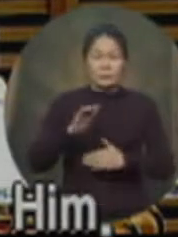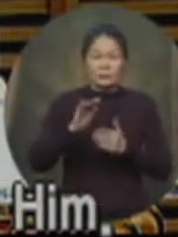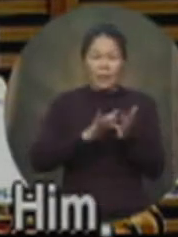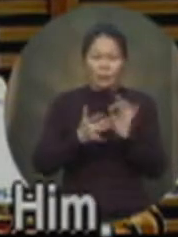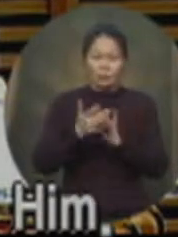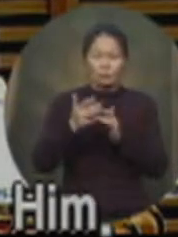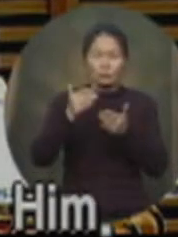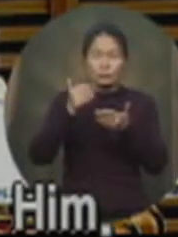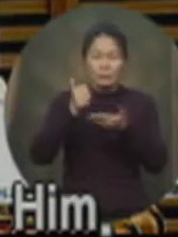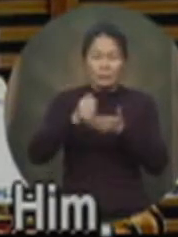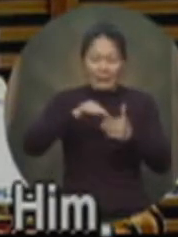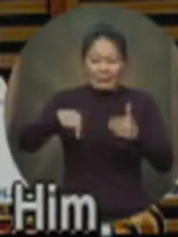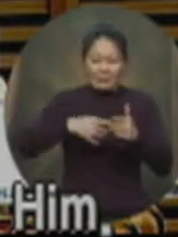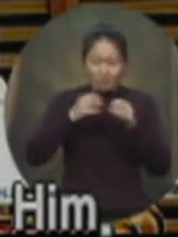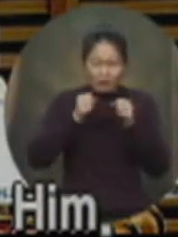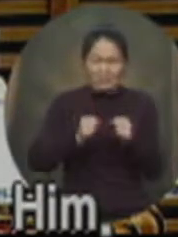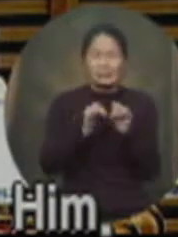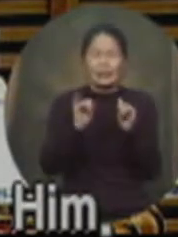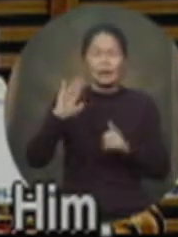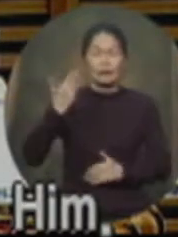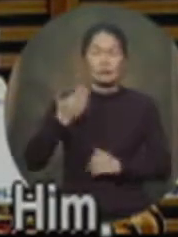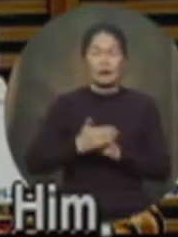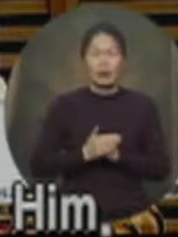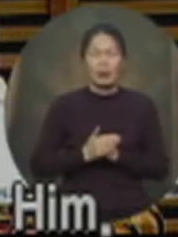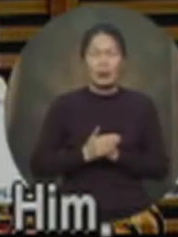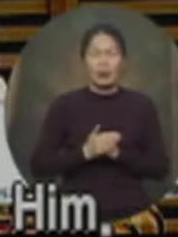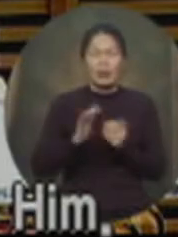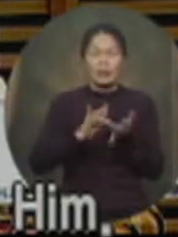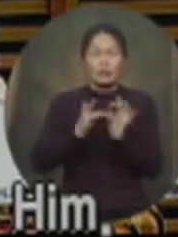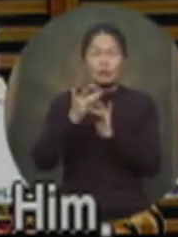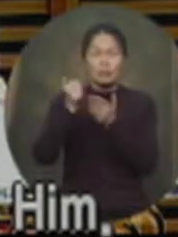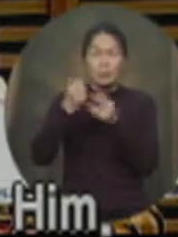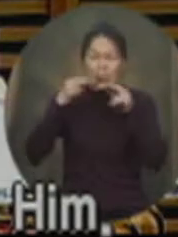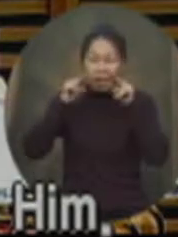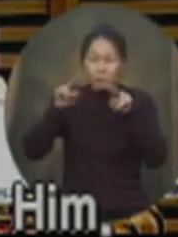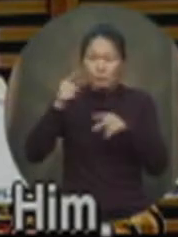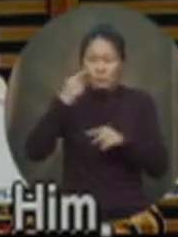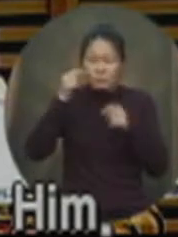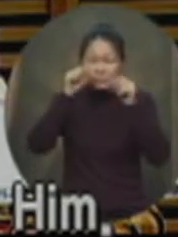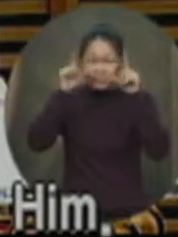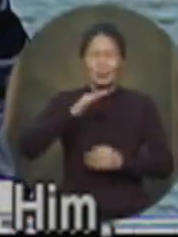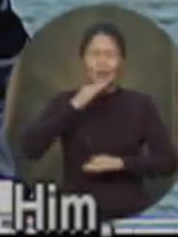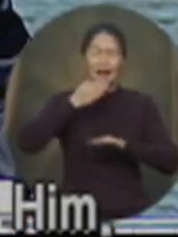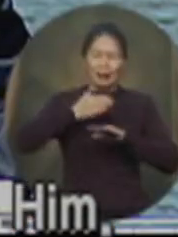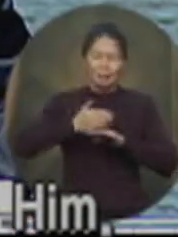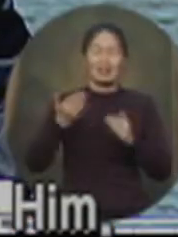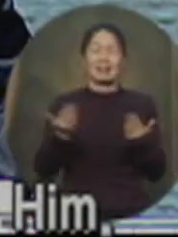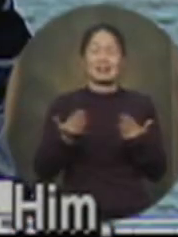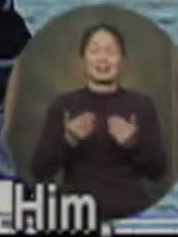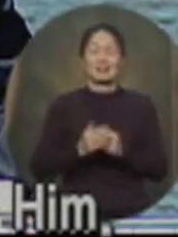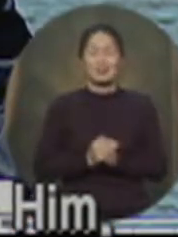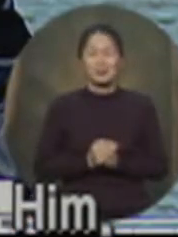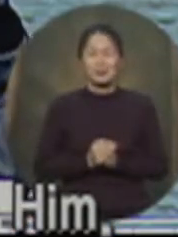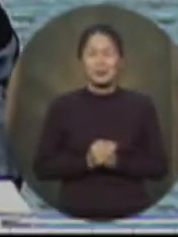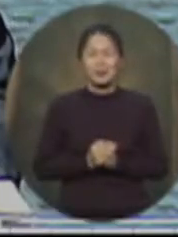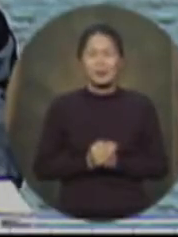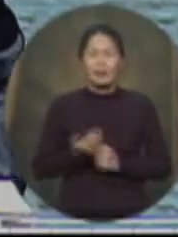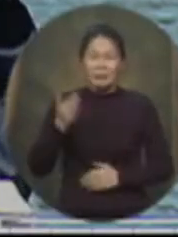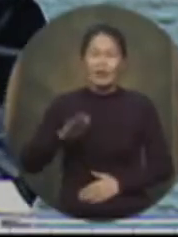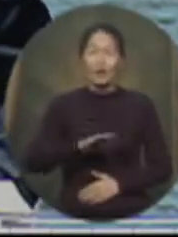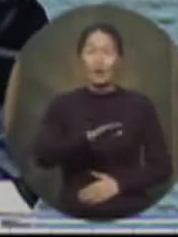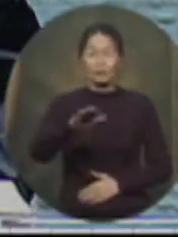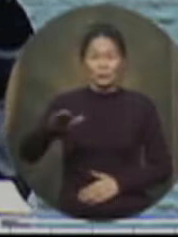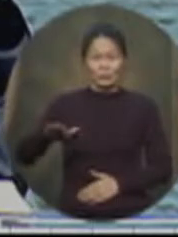자여야 합니다 예수님을 정말 바라보는 눈이 뜨인 자여야 합니다 근데